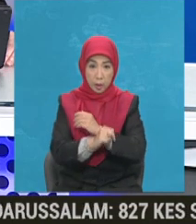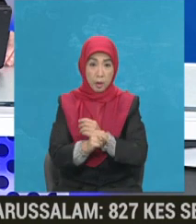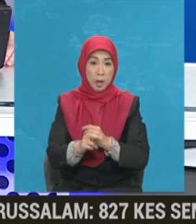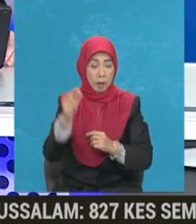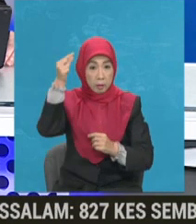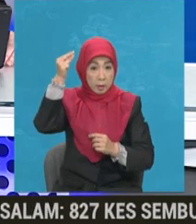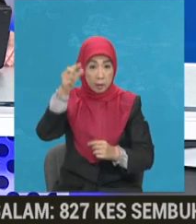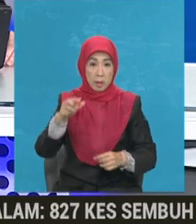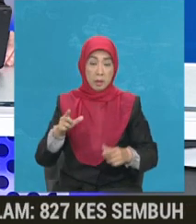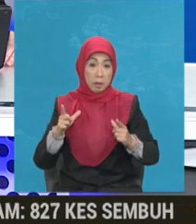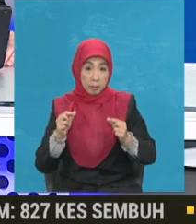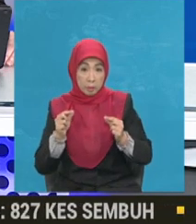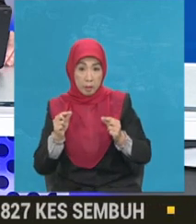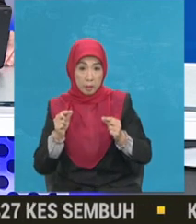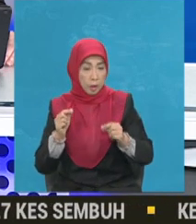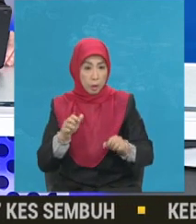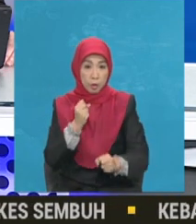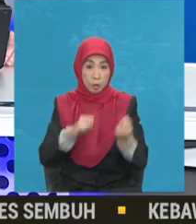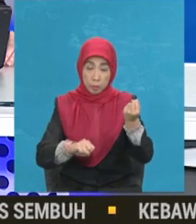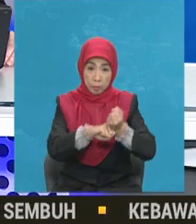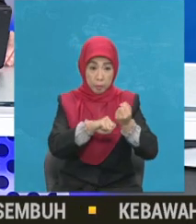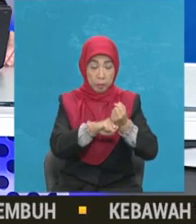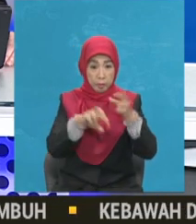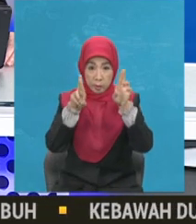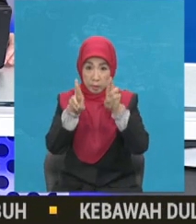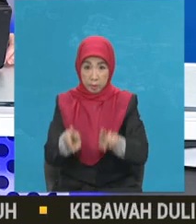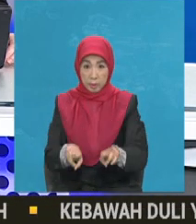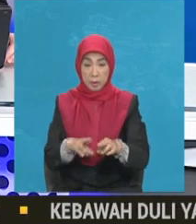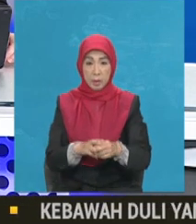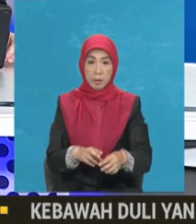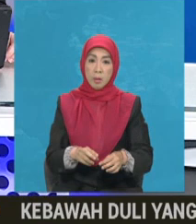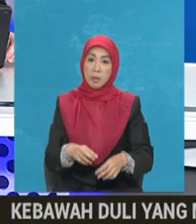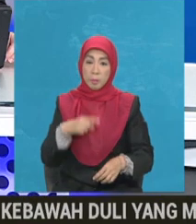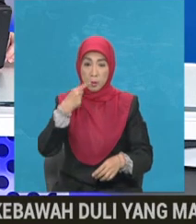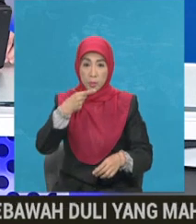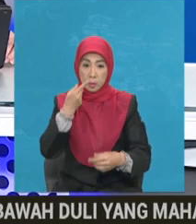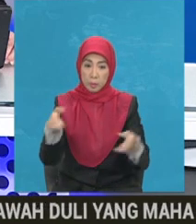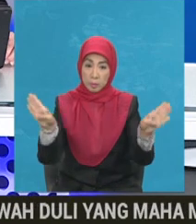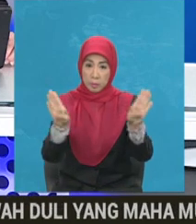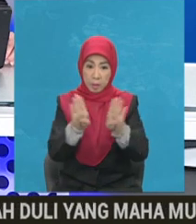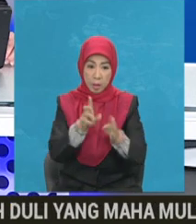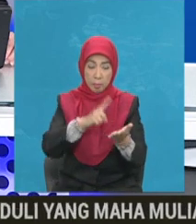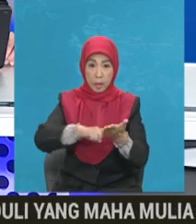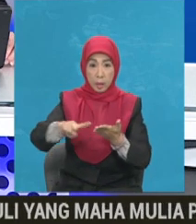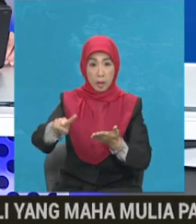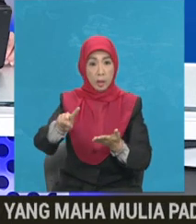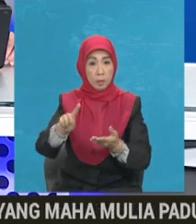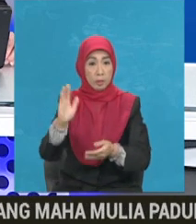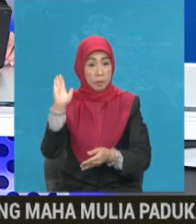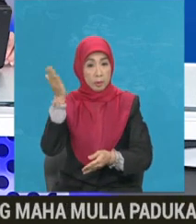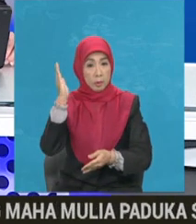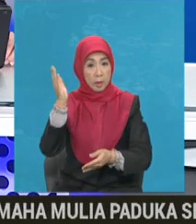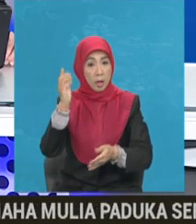swasta serta suku ngan seluruh lapisan rakyat di negara ini berucap pada majelis penutupan Minggu ekonomi sepenuh